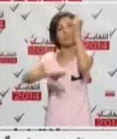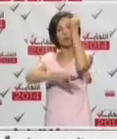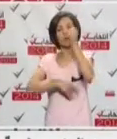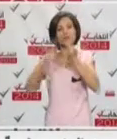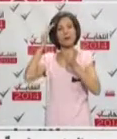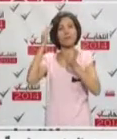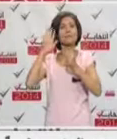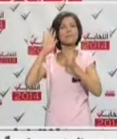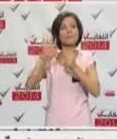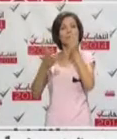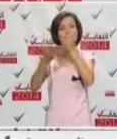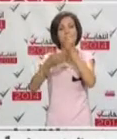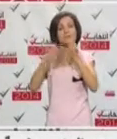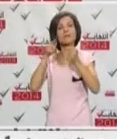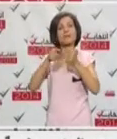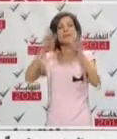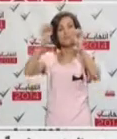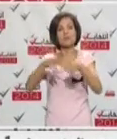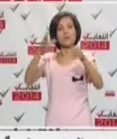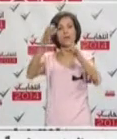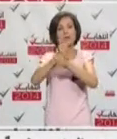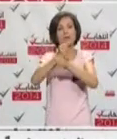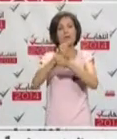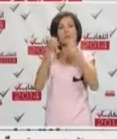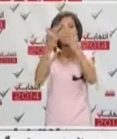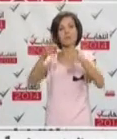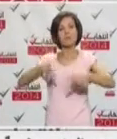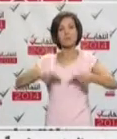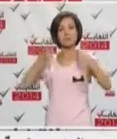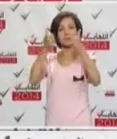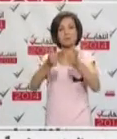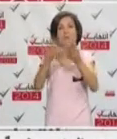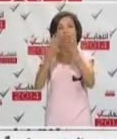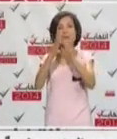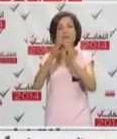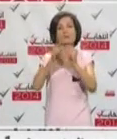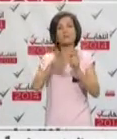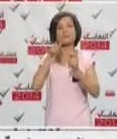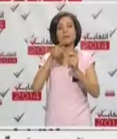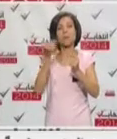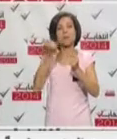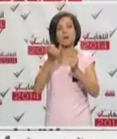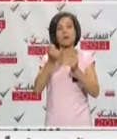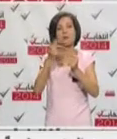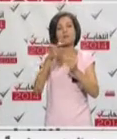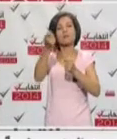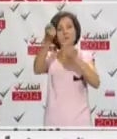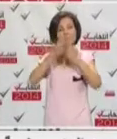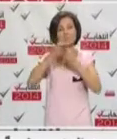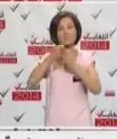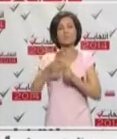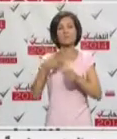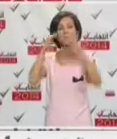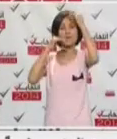يكون لها جدوى في تحقيق الاكتفاء الذاتي لشعبنا عوذه الاعتماد على الاستيراد